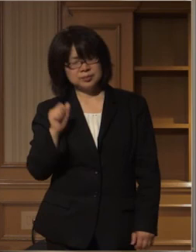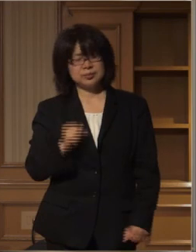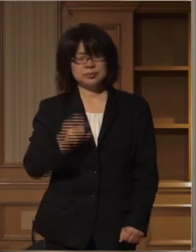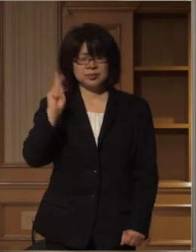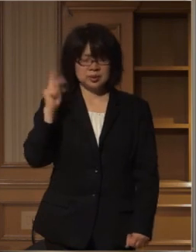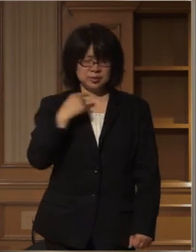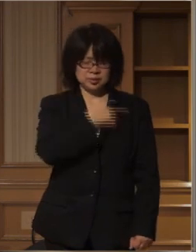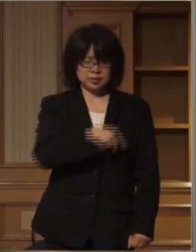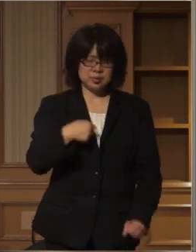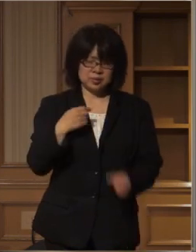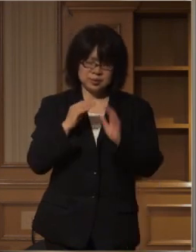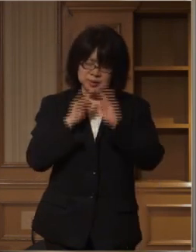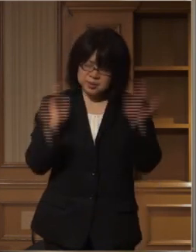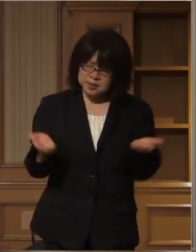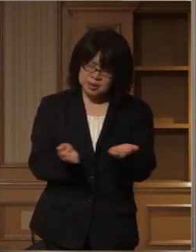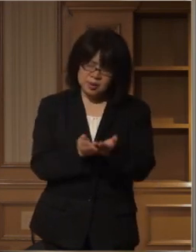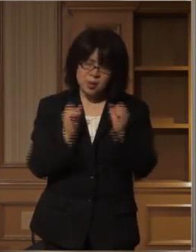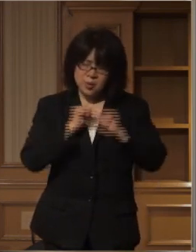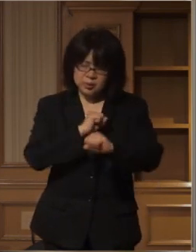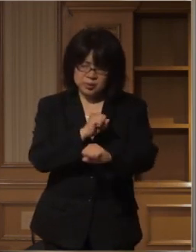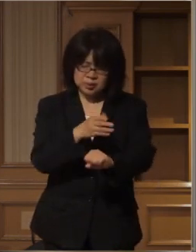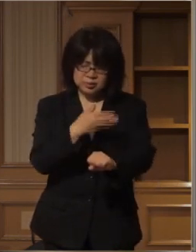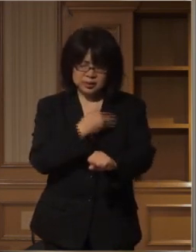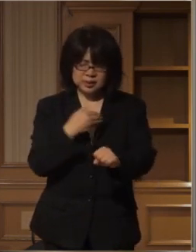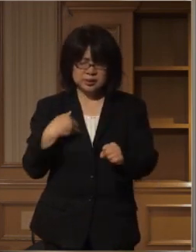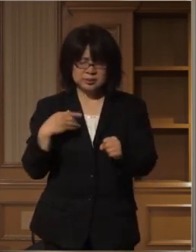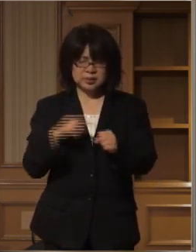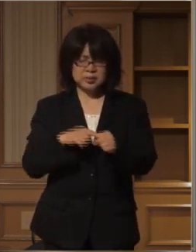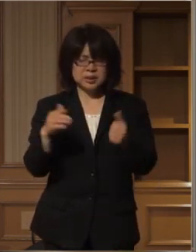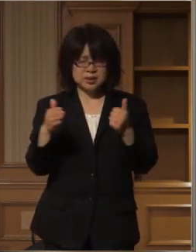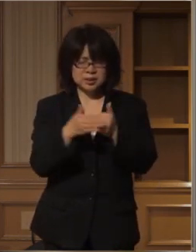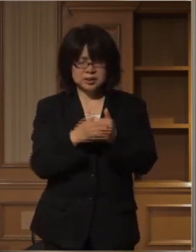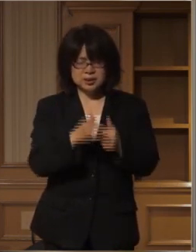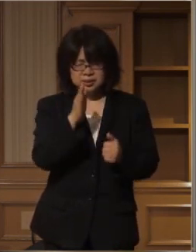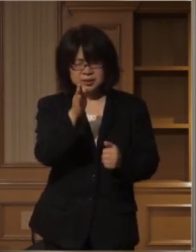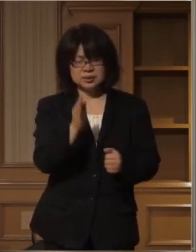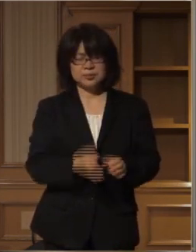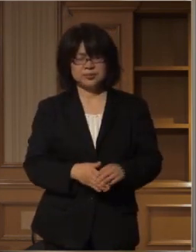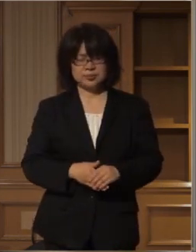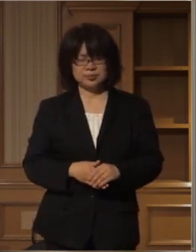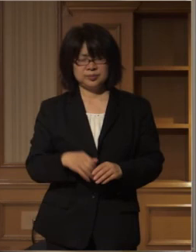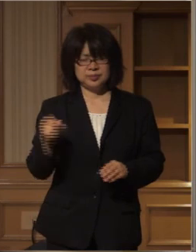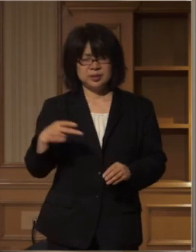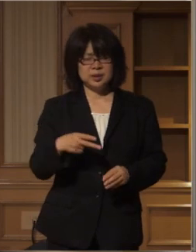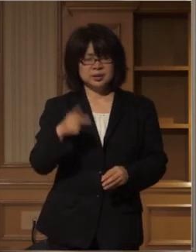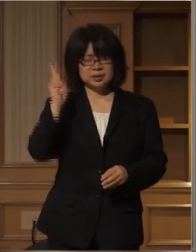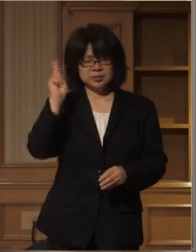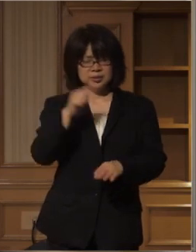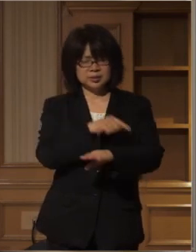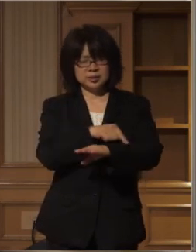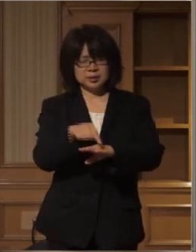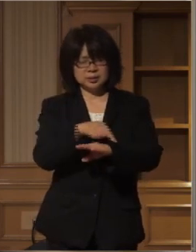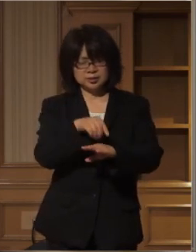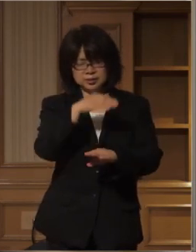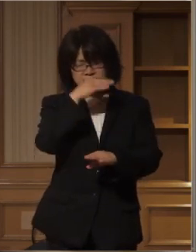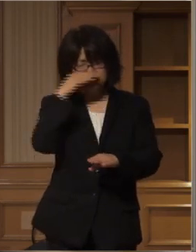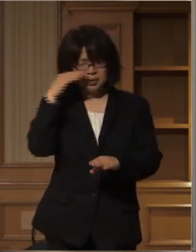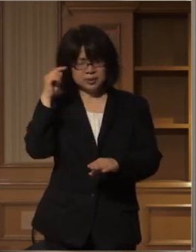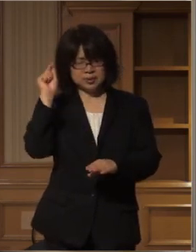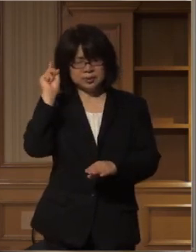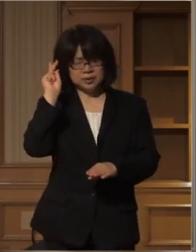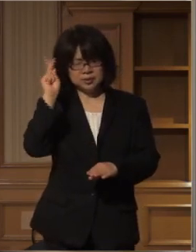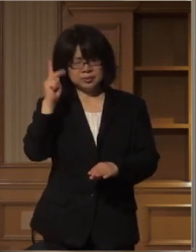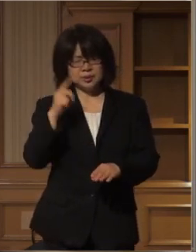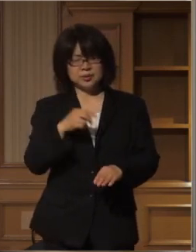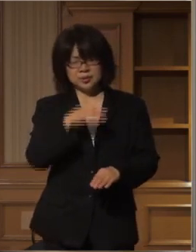。そしてその中で神の計画の素晴らしさと、また神ご自身の素晴らしさをさらに深く体験してい